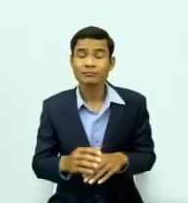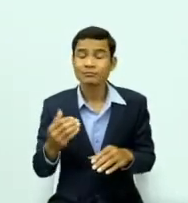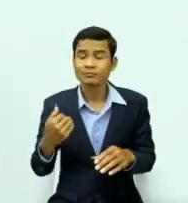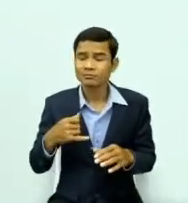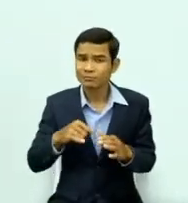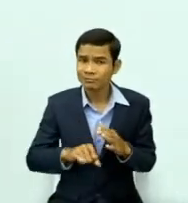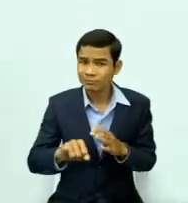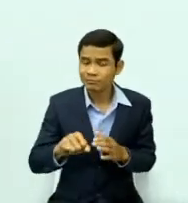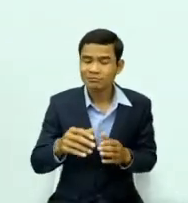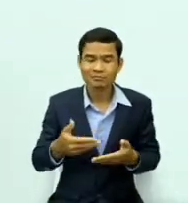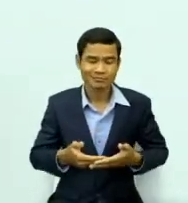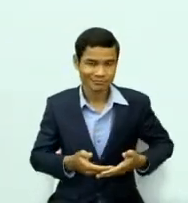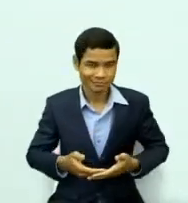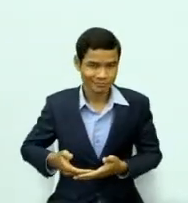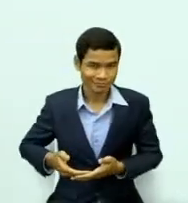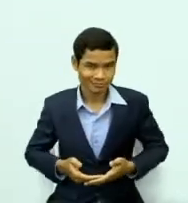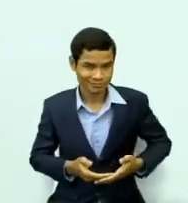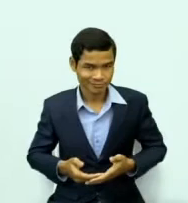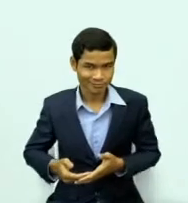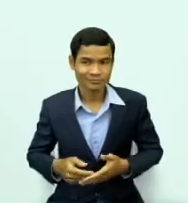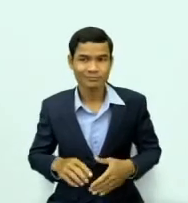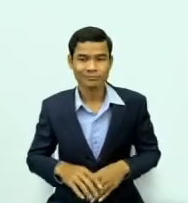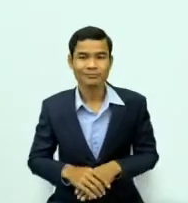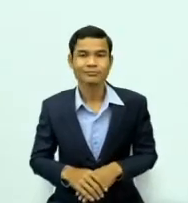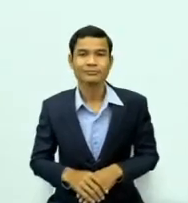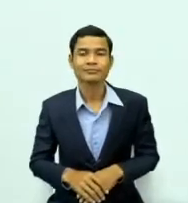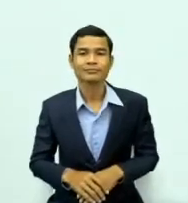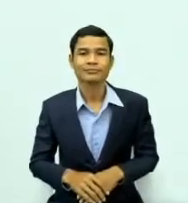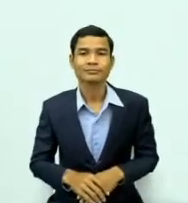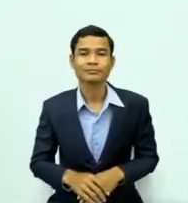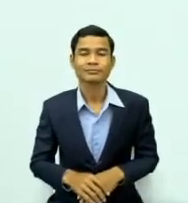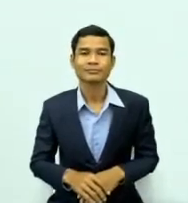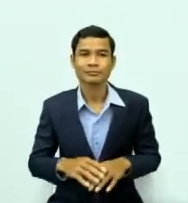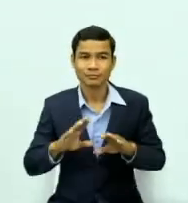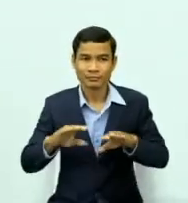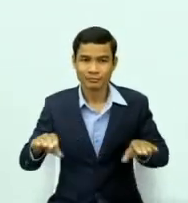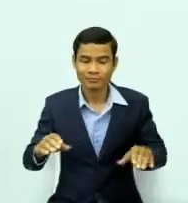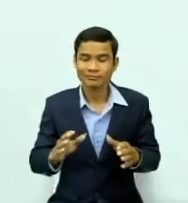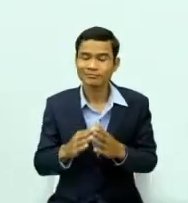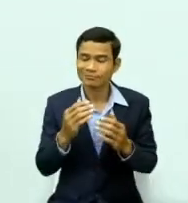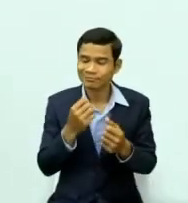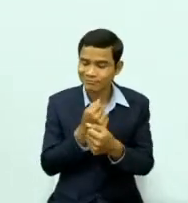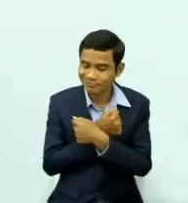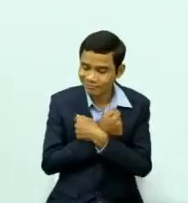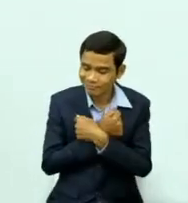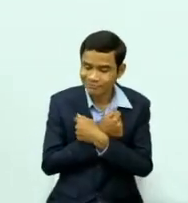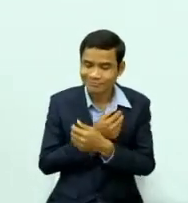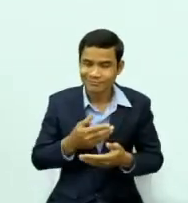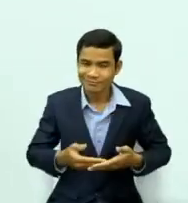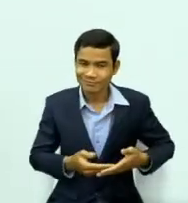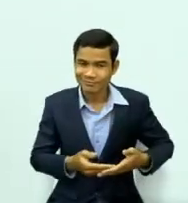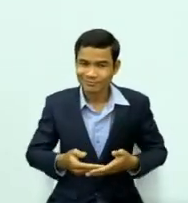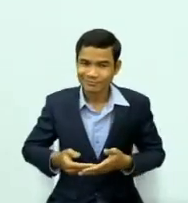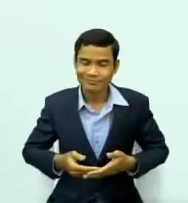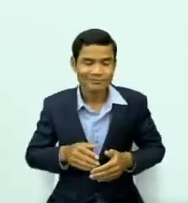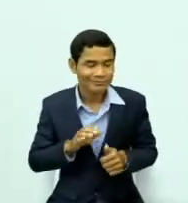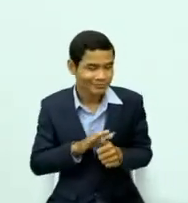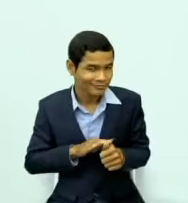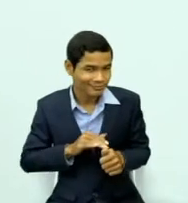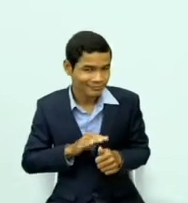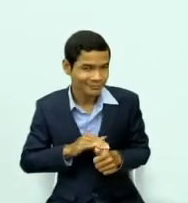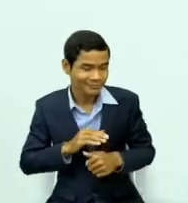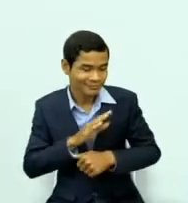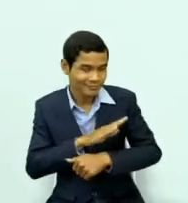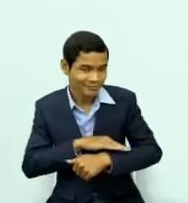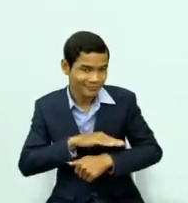con, con ngay là con nó. Chà. Tỏ con. Chà cô ơi xả lãnh tới con ngay. Chà. Tỏ